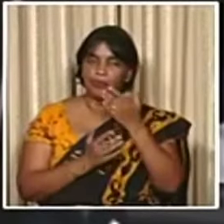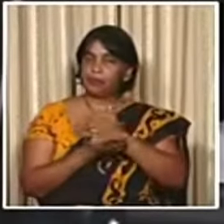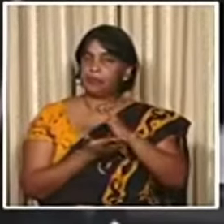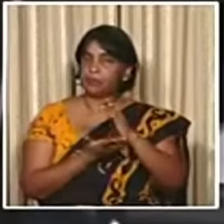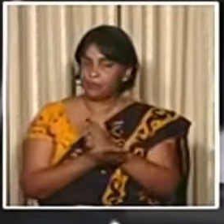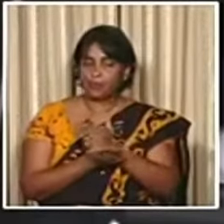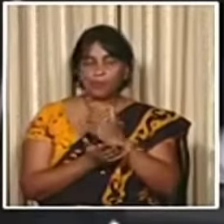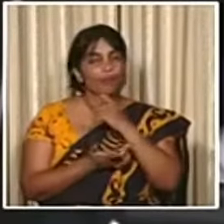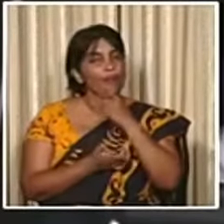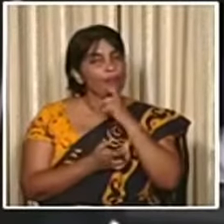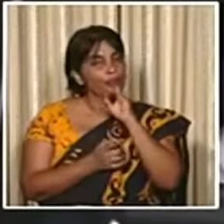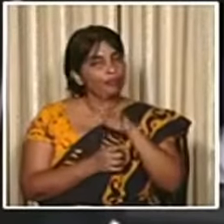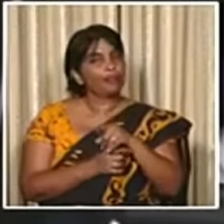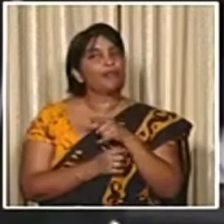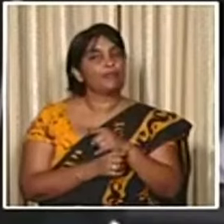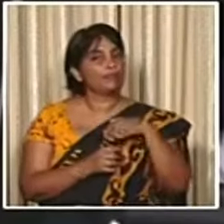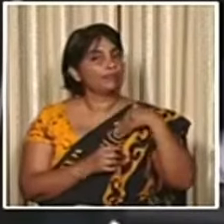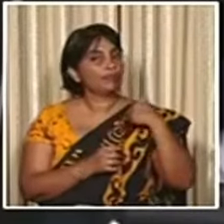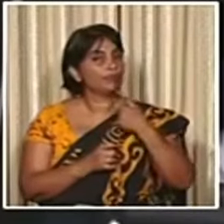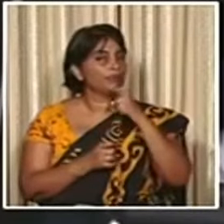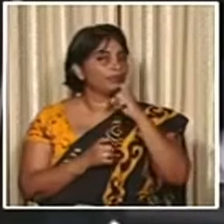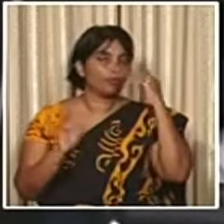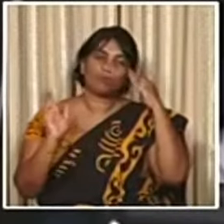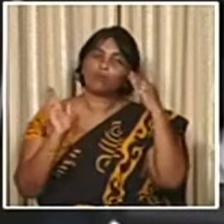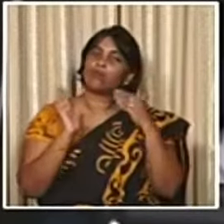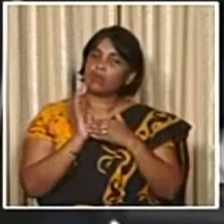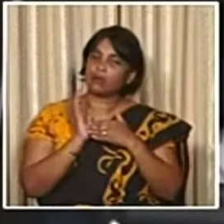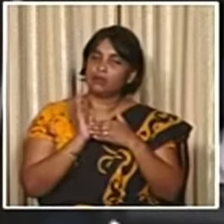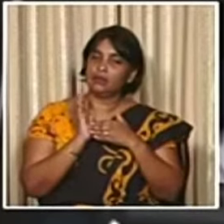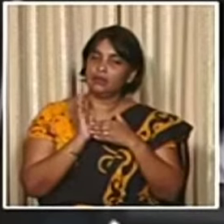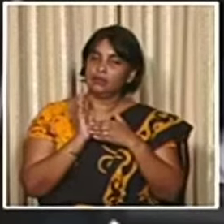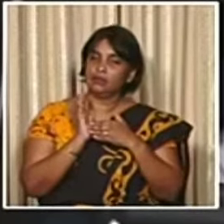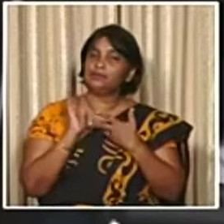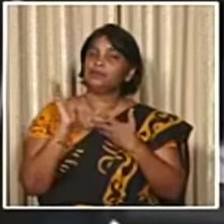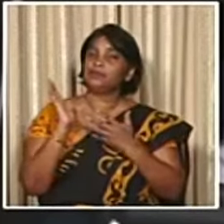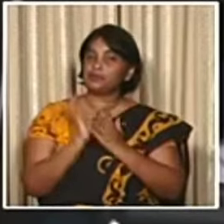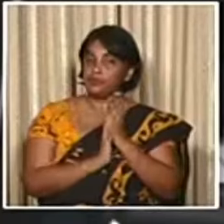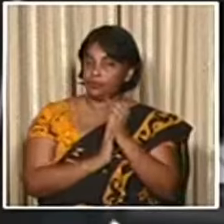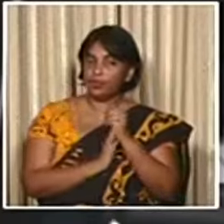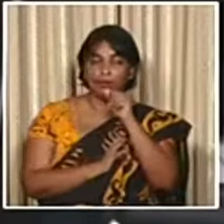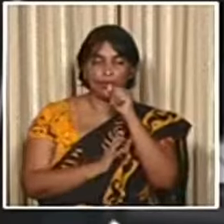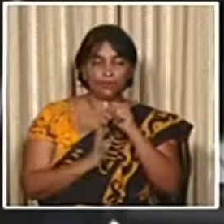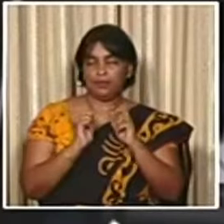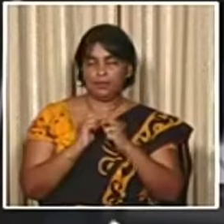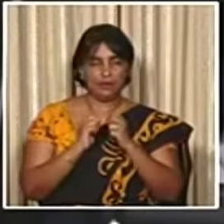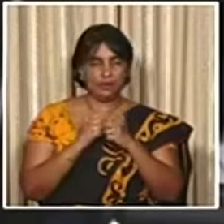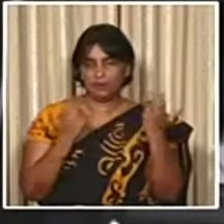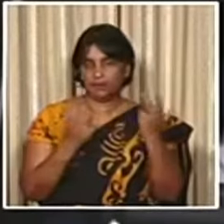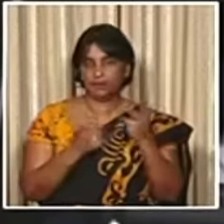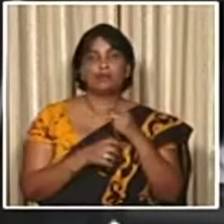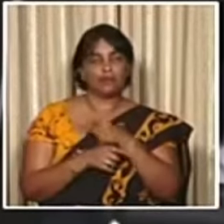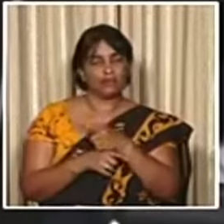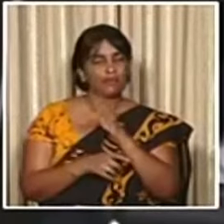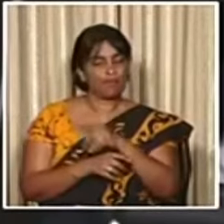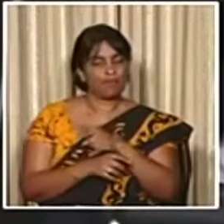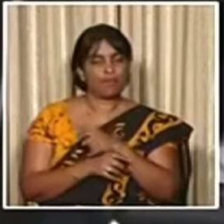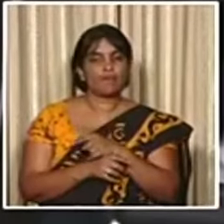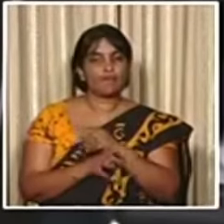බෙදුන් නඩුවේ හිමිකම් දෙන මුල් නඩු තීන්දුවට විරුද්ධ අභියාචනයේ යන්න තියෙන අයිතියට කිසි අගතියක් නැහැ. ඒක